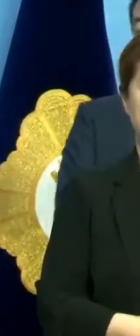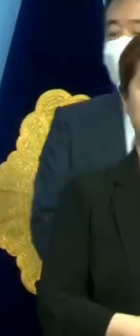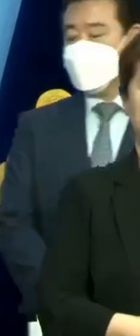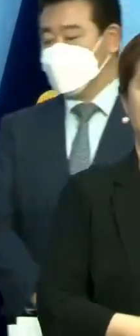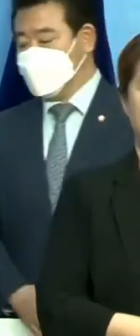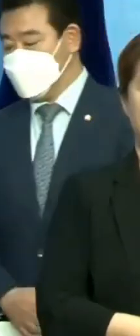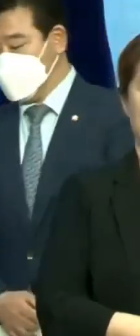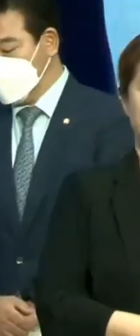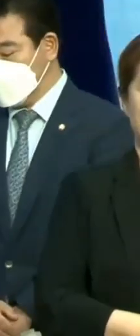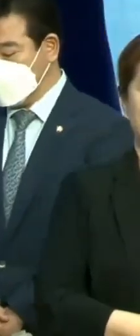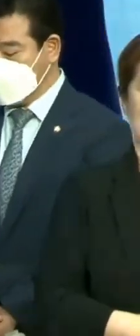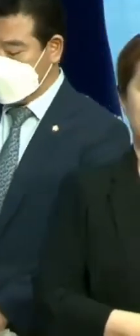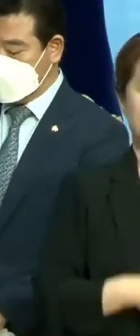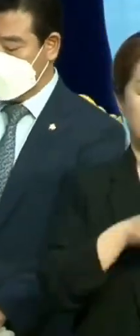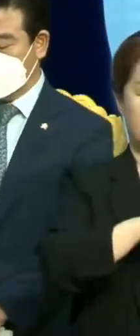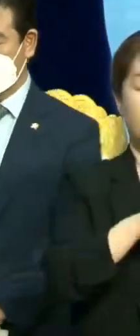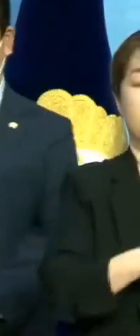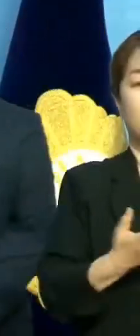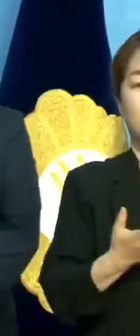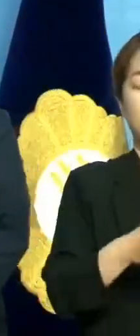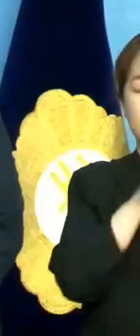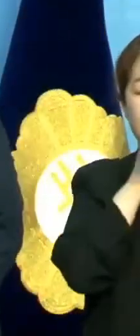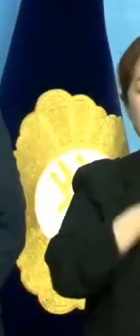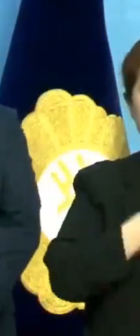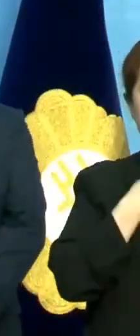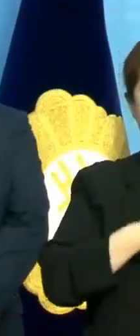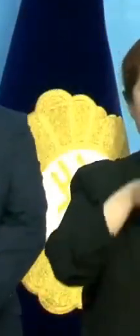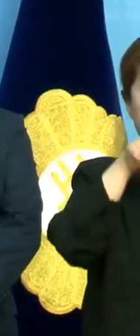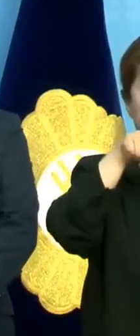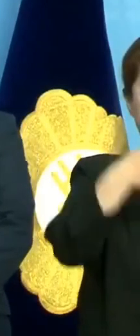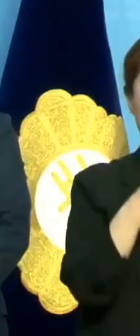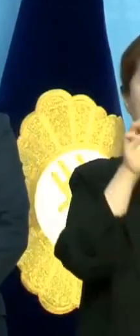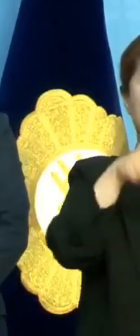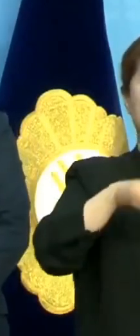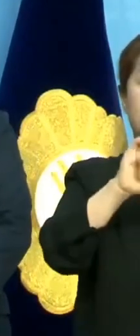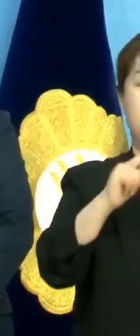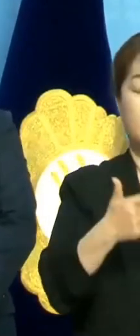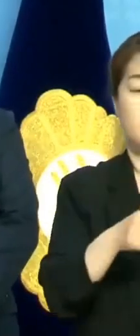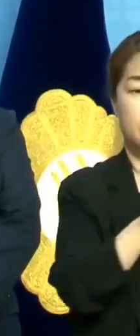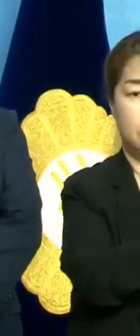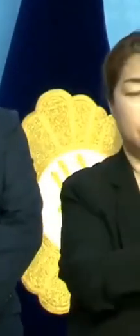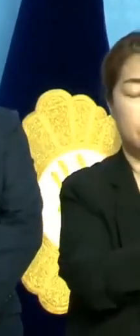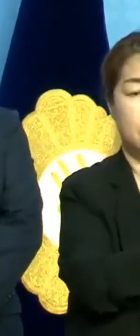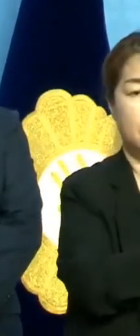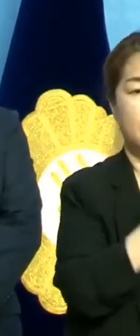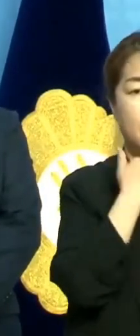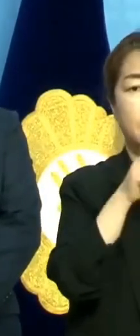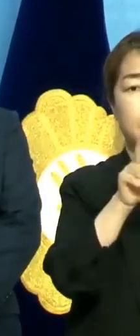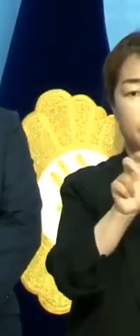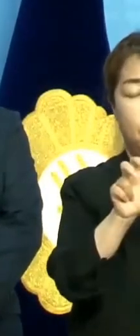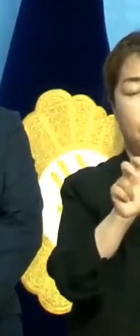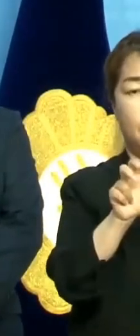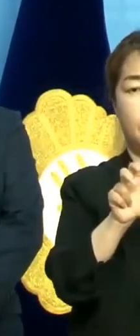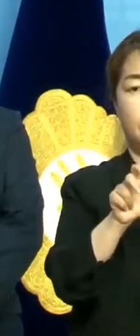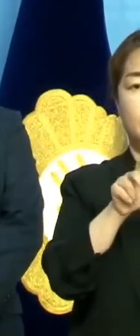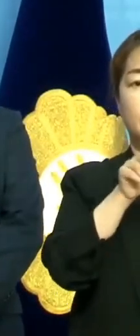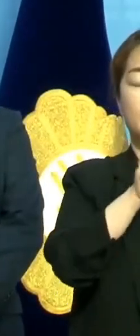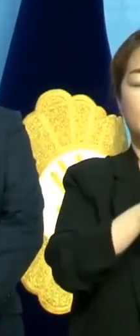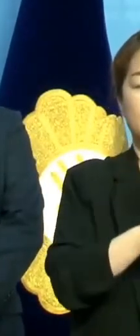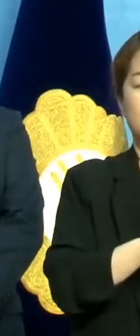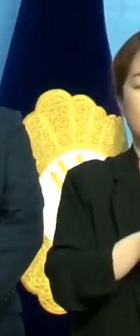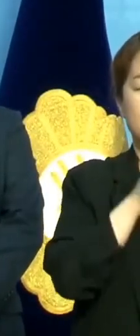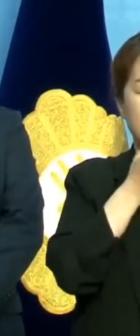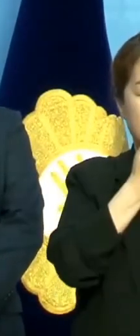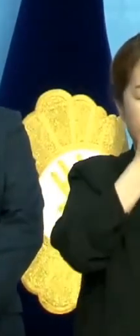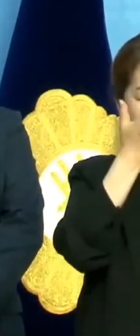예, 너무 마음이 아픕니다. 사실 고유민 선수가 나이 25세의 참